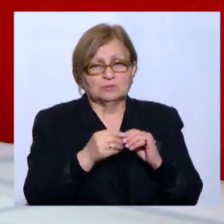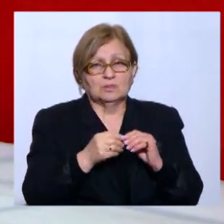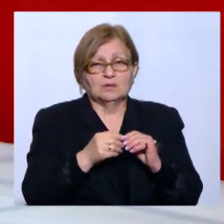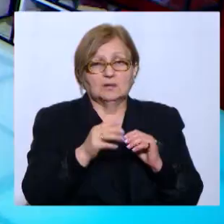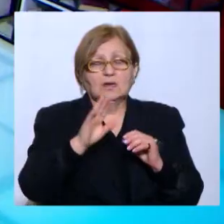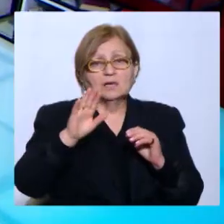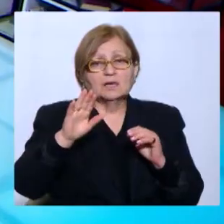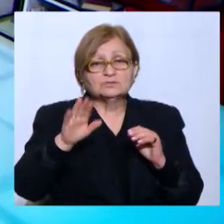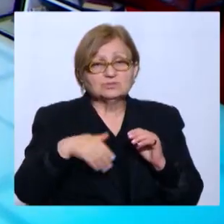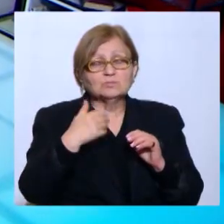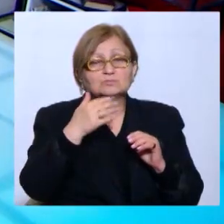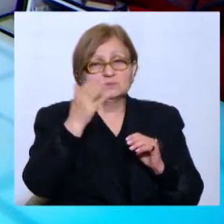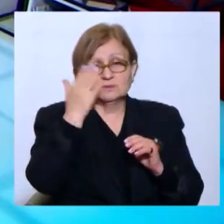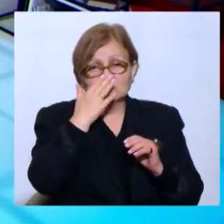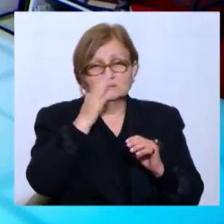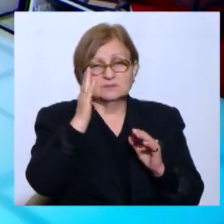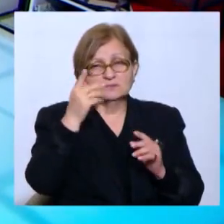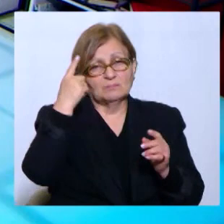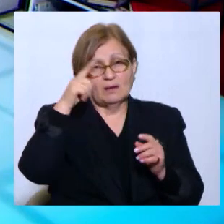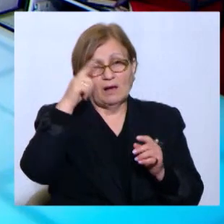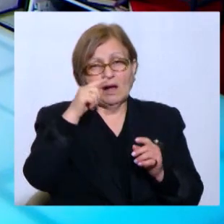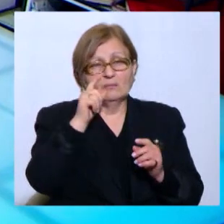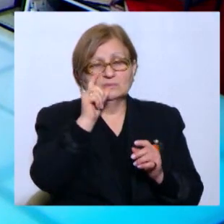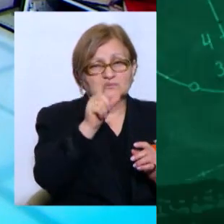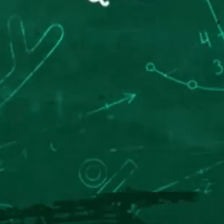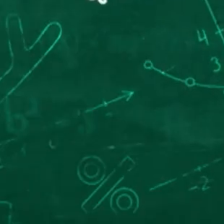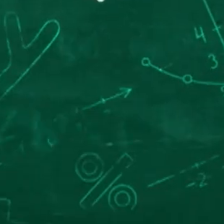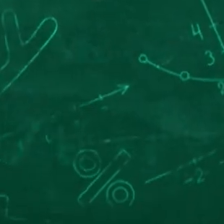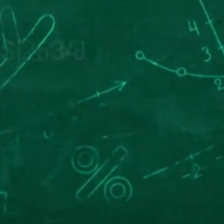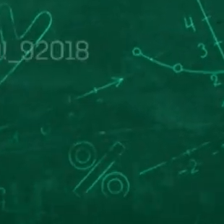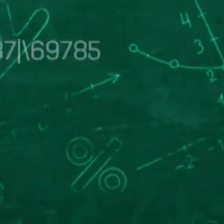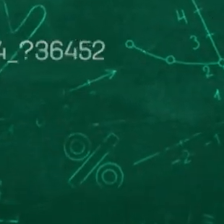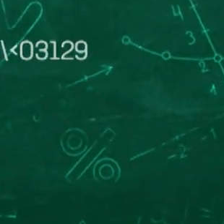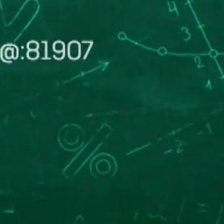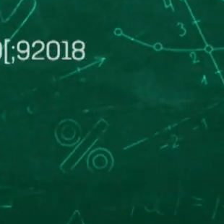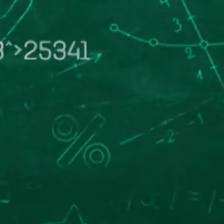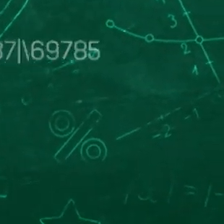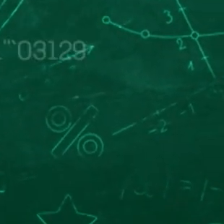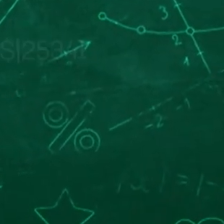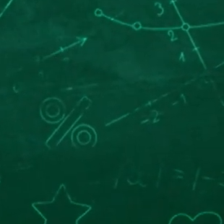შემდეგ გაკვეთილს დავუთმობთ ამოცანებს. დიდი მადლობა ყურადღებისთვის, მომავალ შეხვედრამდე.